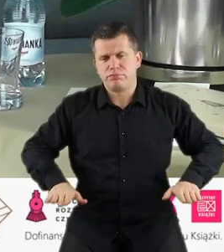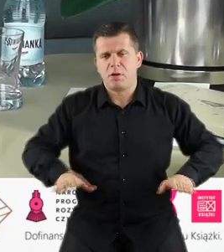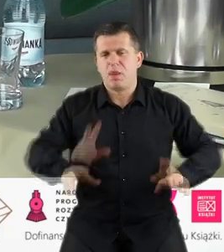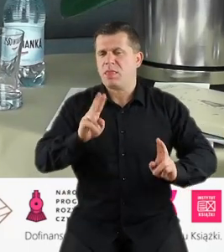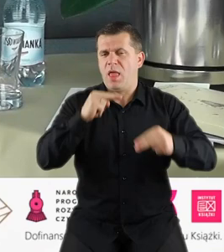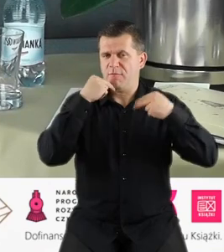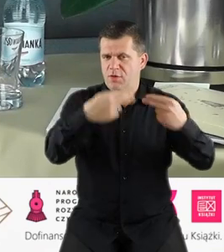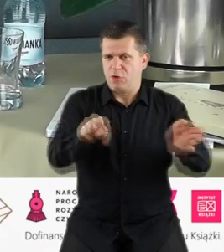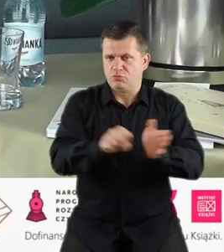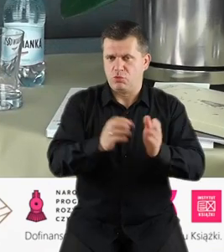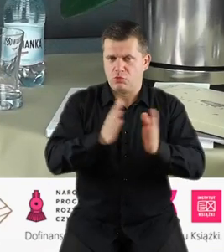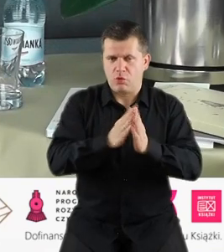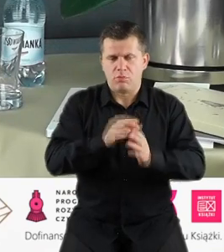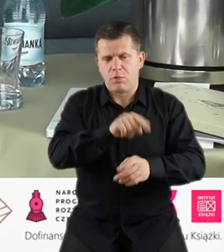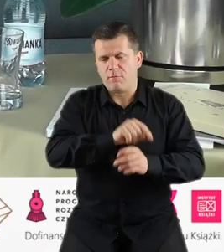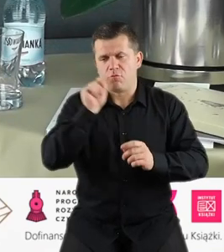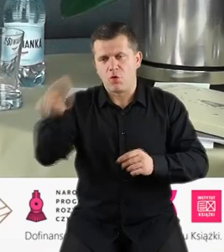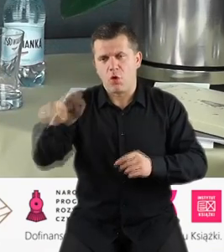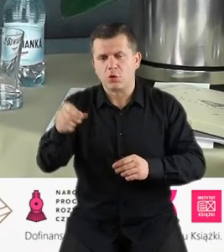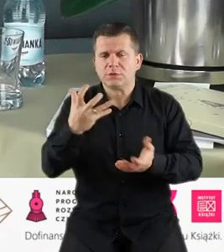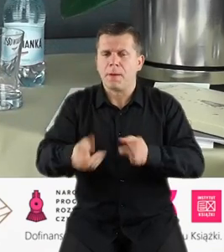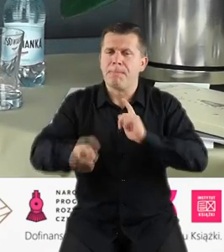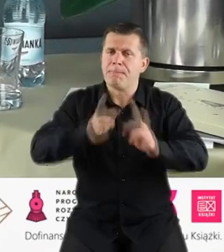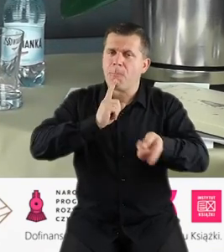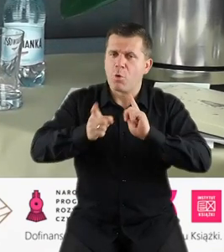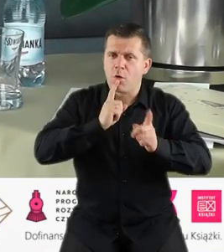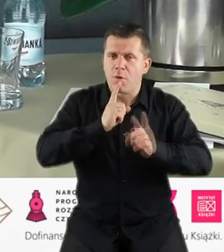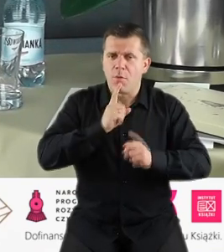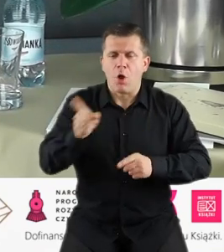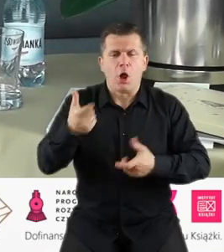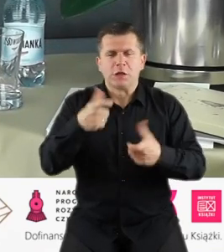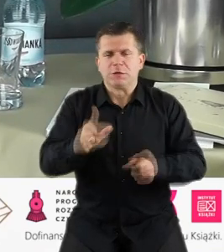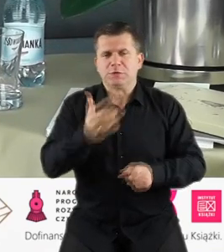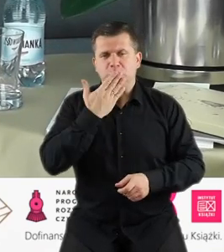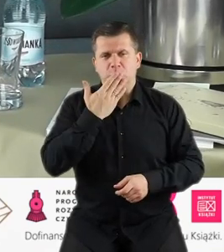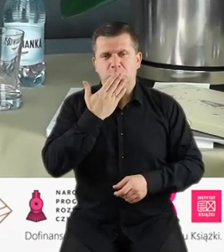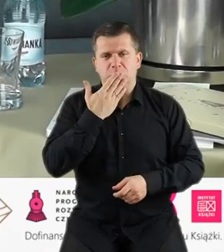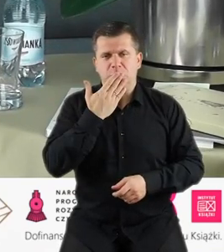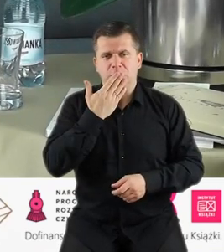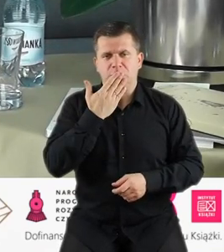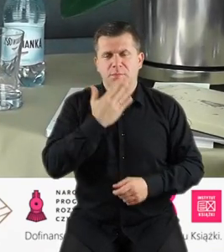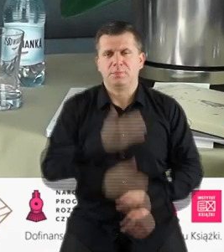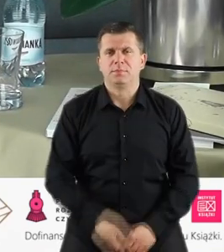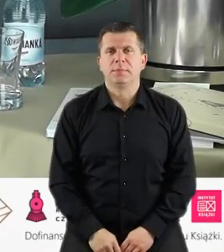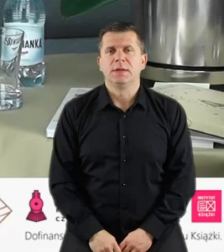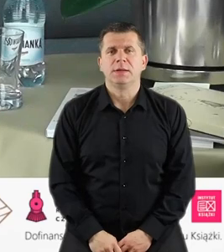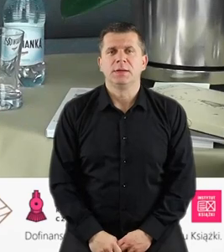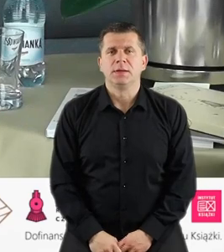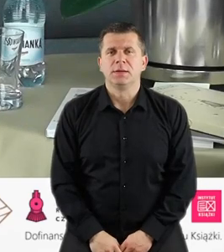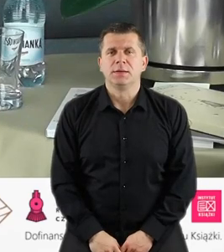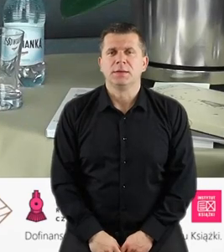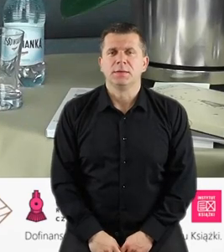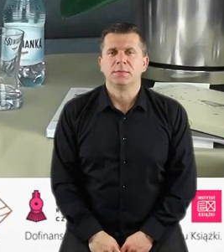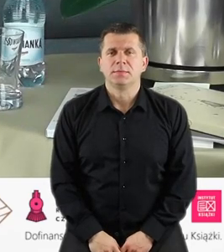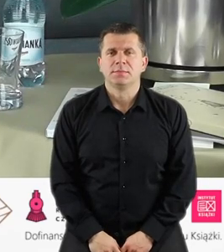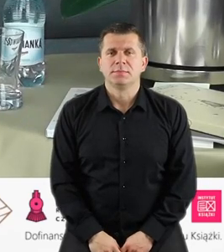wracają już do domu, to do nich się chodzi, żeby z nimi porozmawiać, ale oni już nie mówią. I to jest...